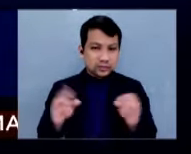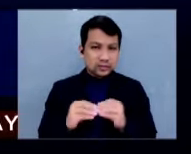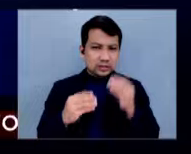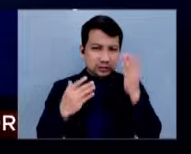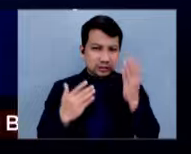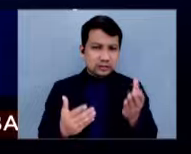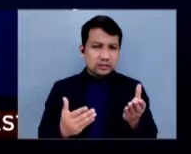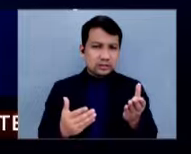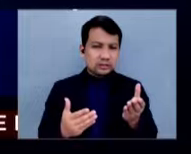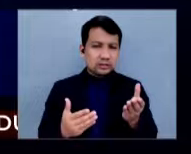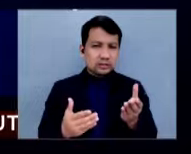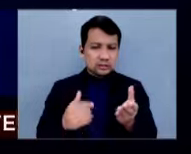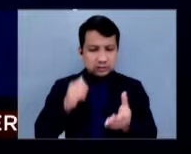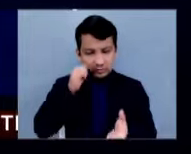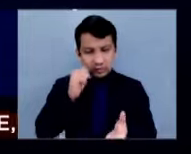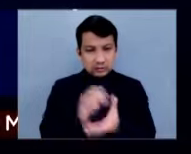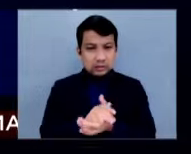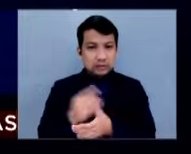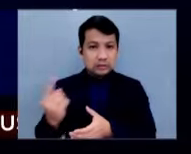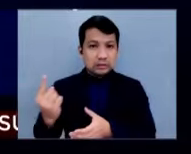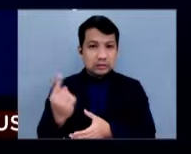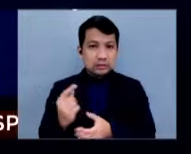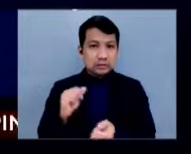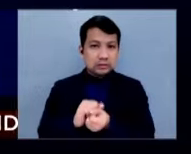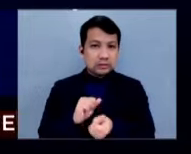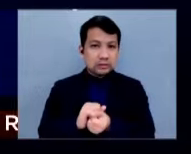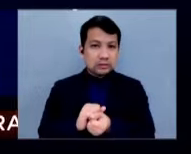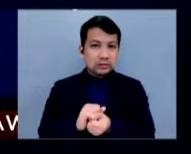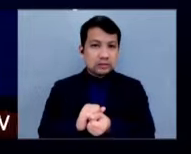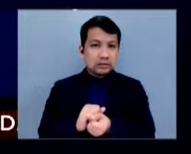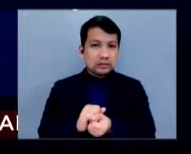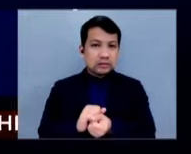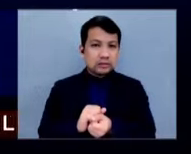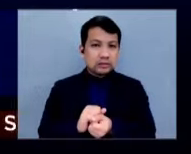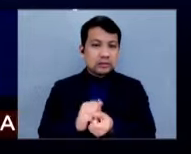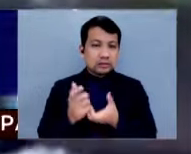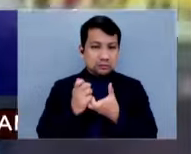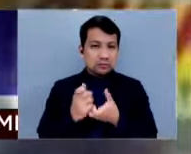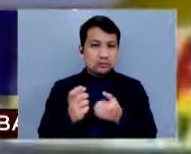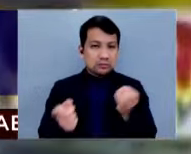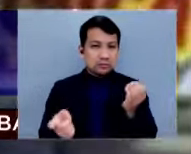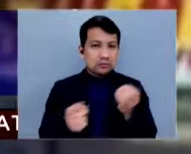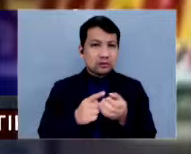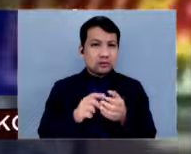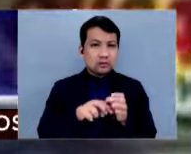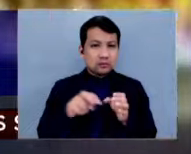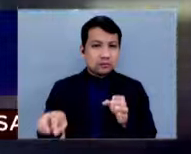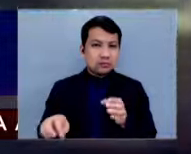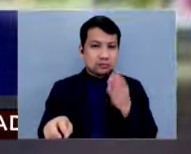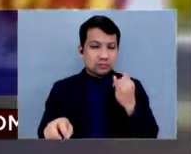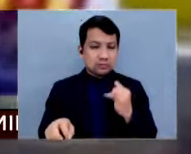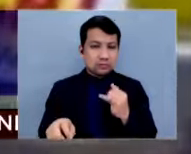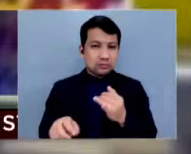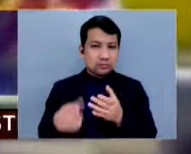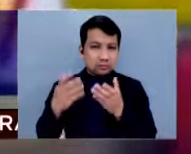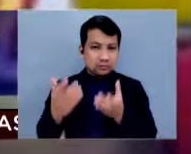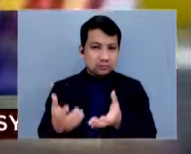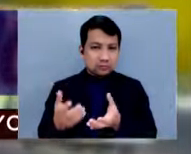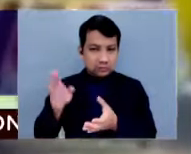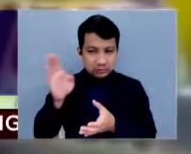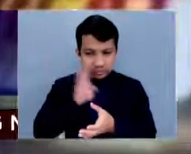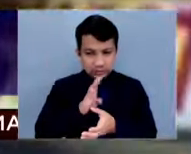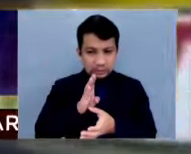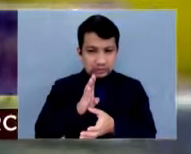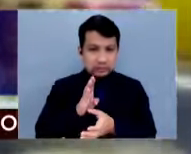ang asawa ng tsuper na kasama sa pamamasada. Gusto na rin pababain si Joy. Mapa-flat daw kasi ang gulong ng bagong jeep. Dito